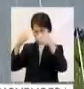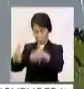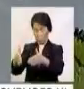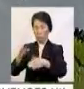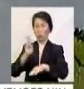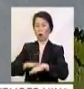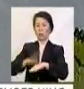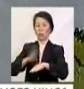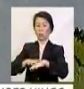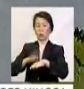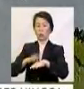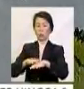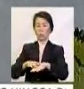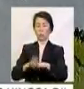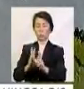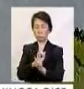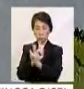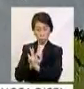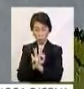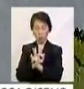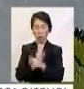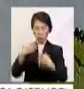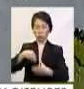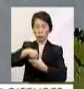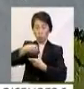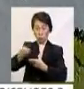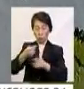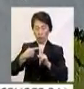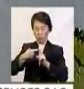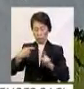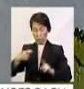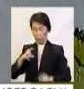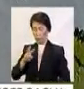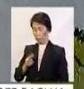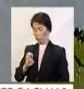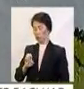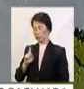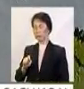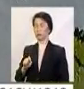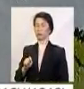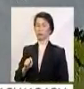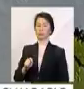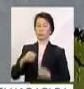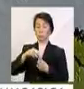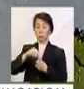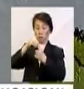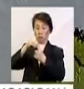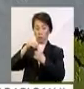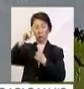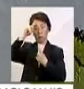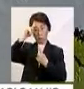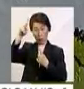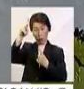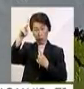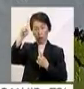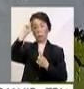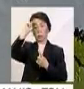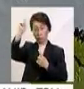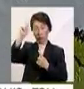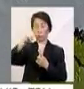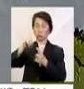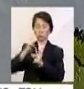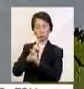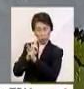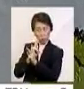amaran cuaca peringkat waspada yang telah dikeluarkan oleh Jabatan Meteorologi Malaysia khususnya untuk negeri Kelantan dan juga